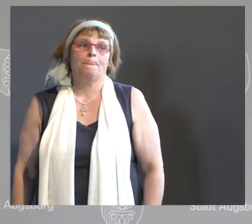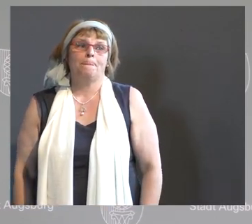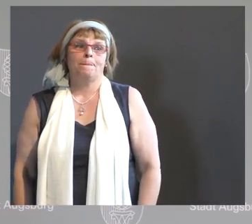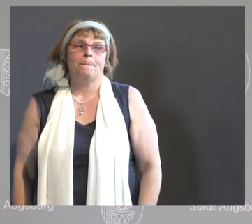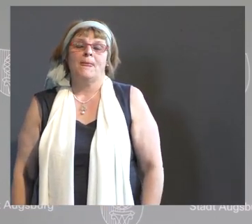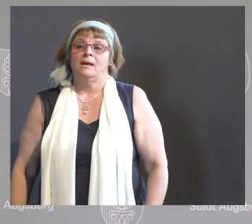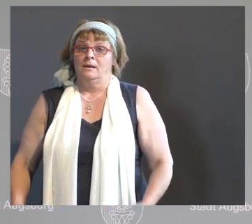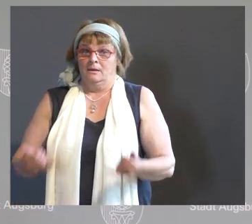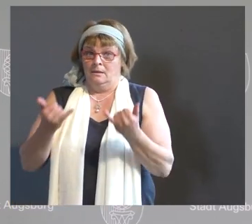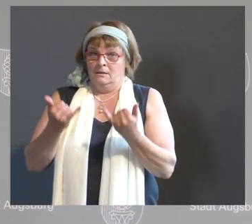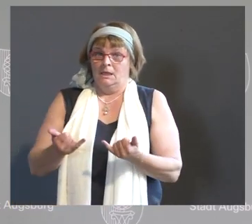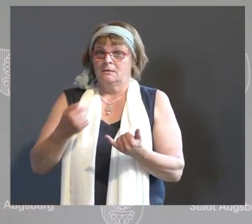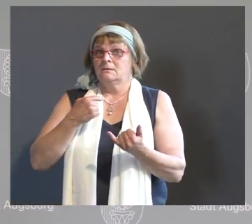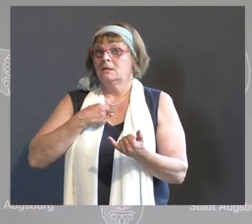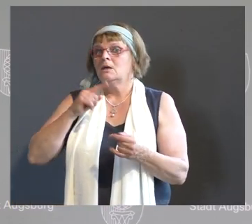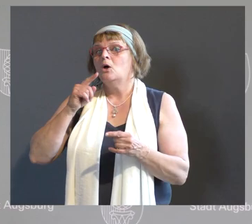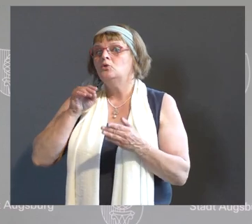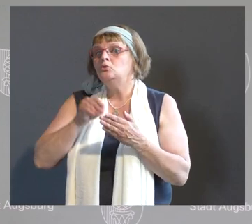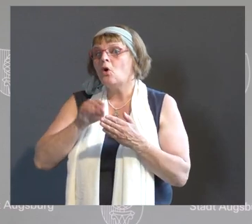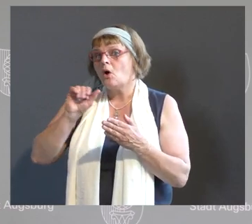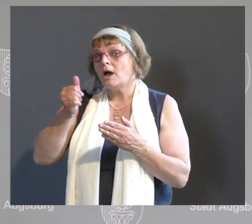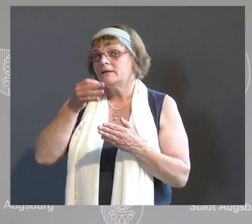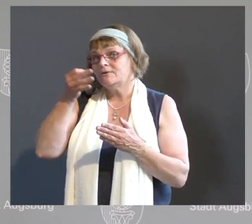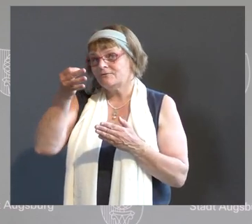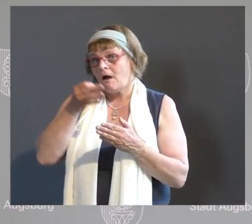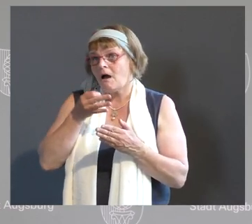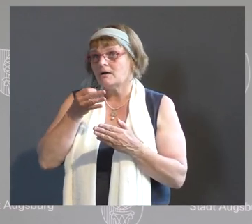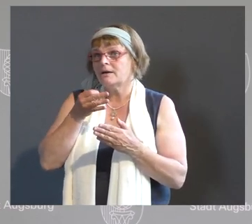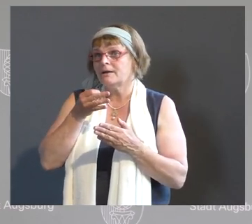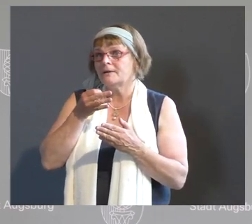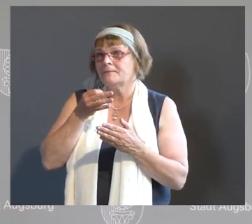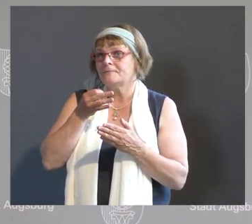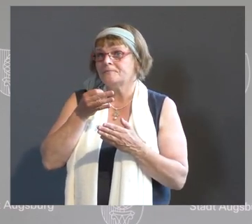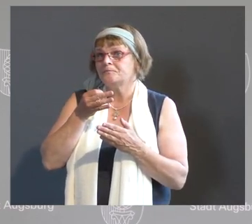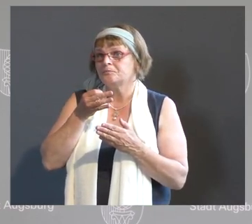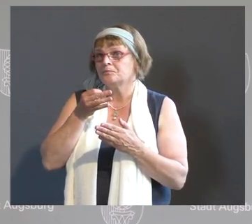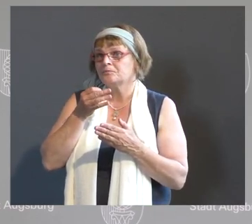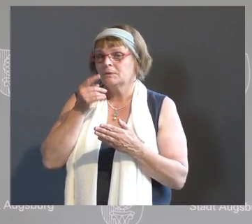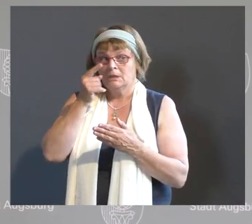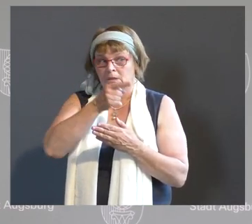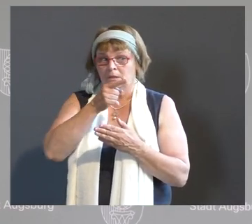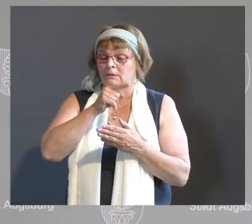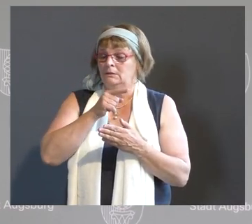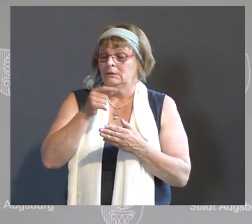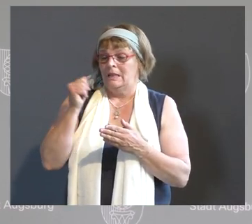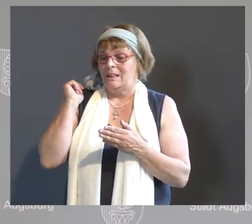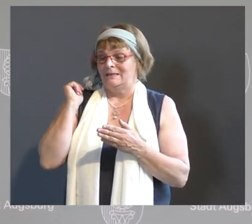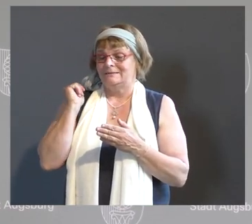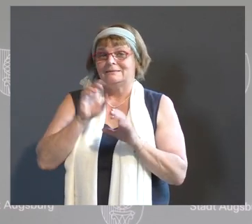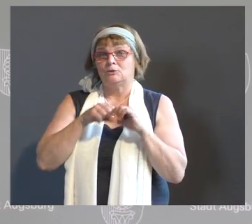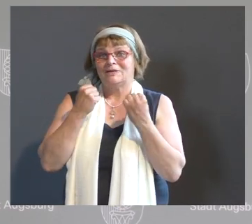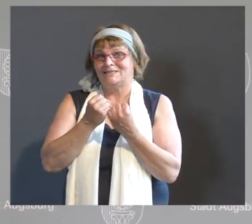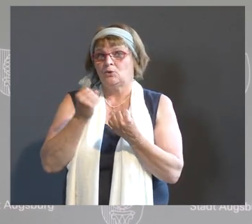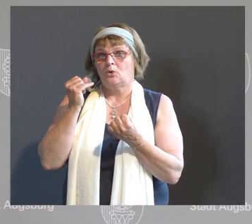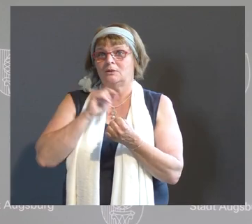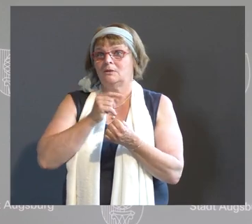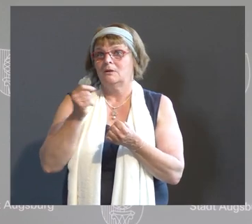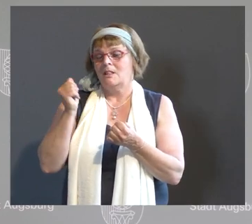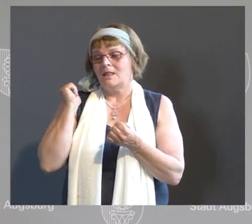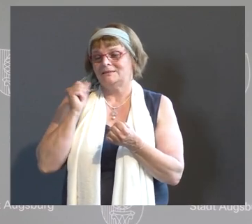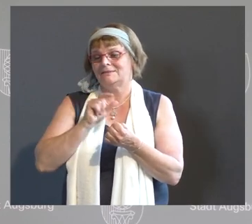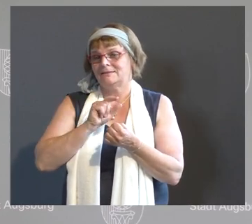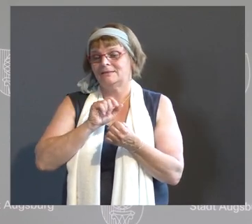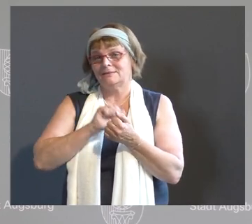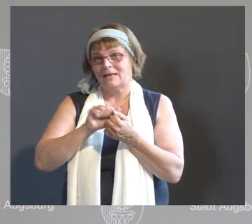Wenn ich noch eine Frage stellen darf, Sie haben vorhin gesagt, es kam überraschend, was am vergangenen Wochenende sich ereignet hat. Wenn man jetzt mal die